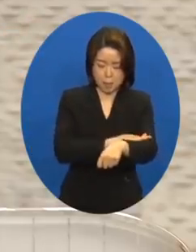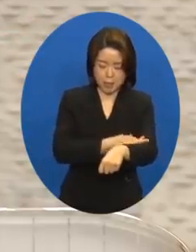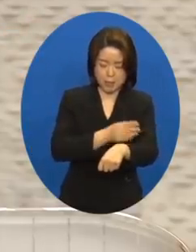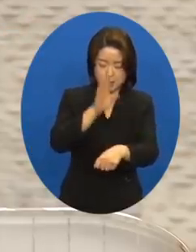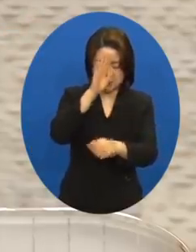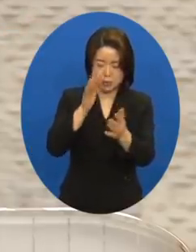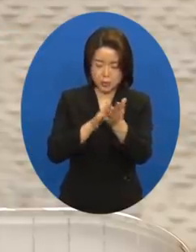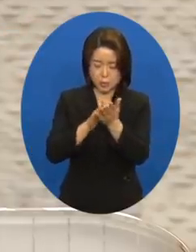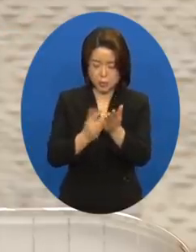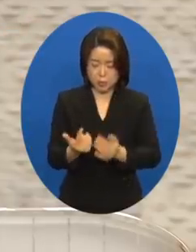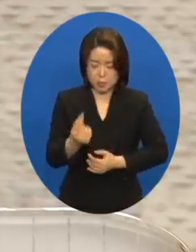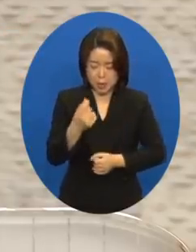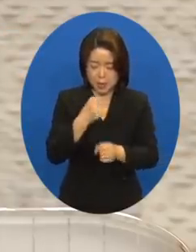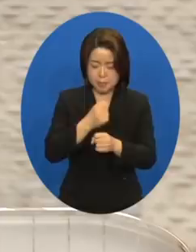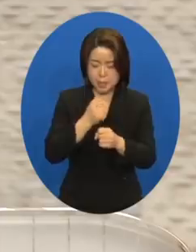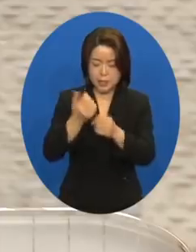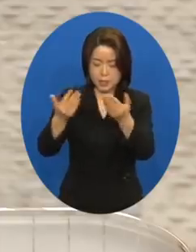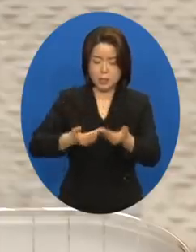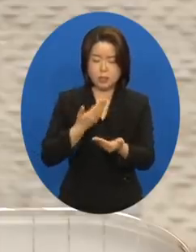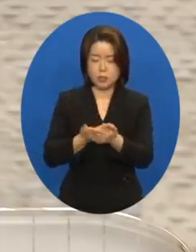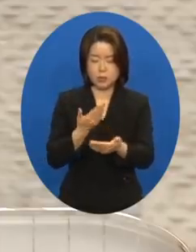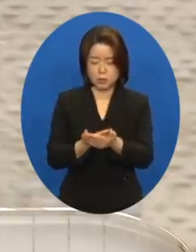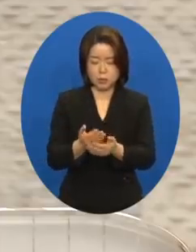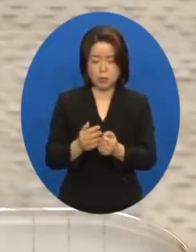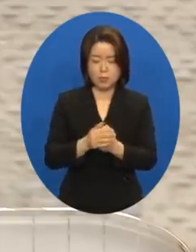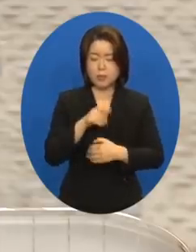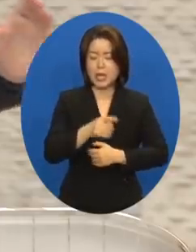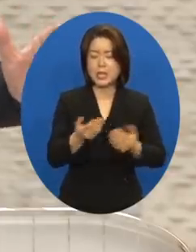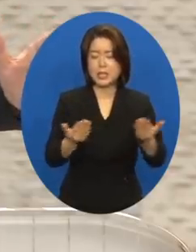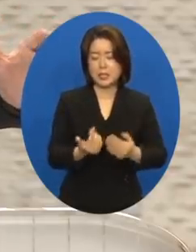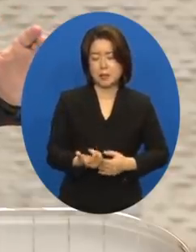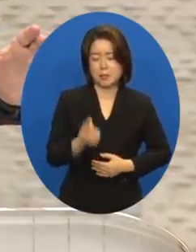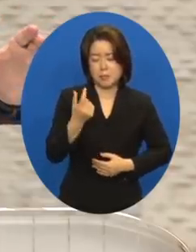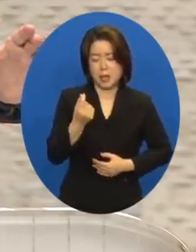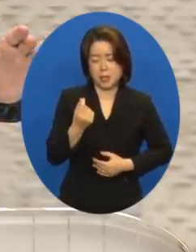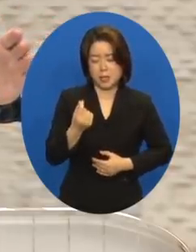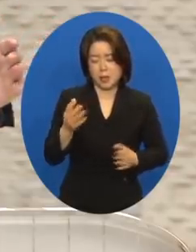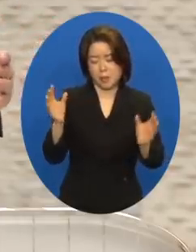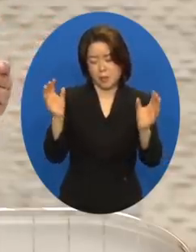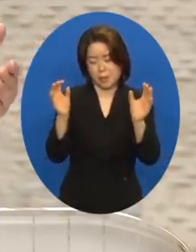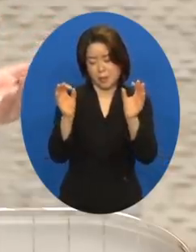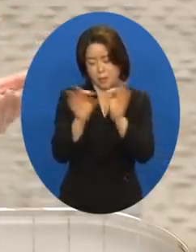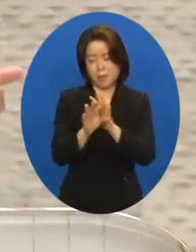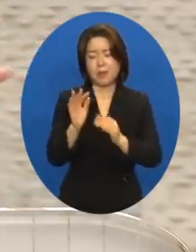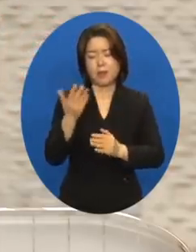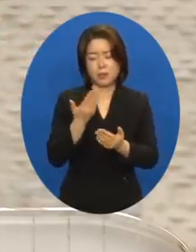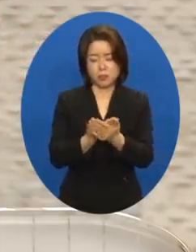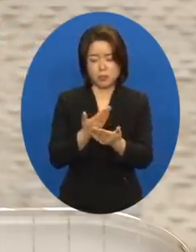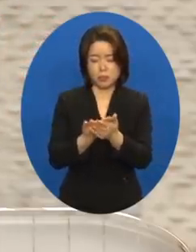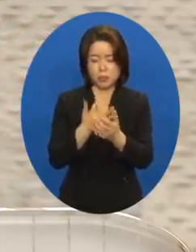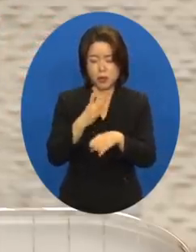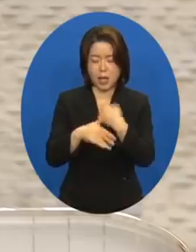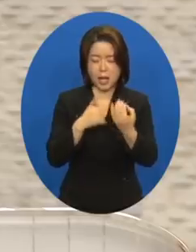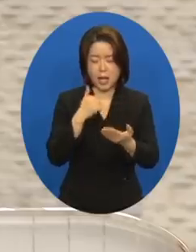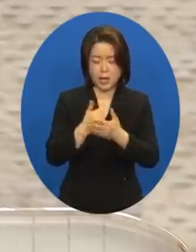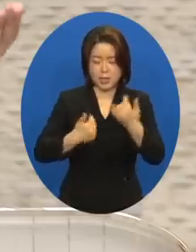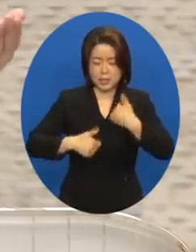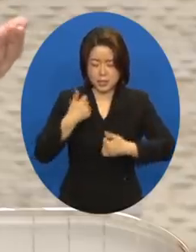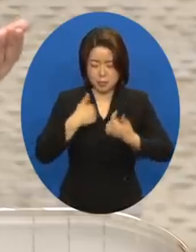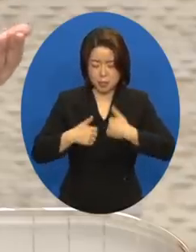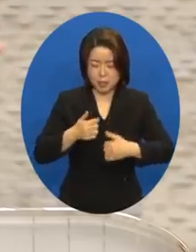가속기 개발 되게 하시고 하나님이 일이 속기 지나 가게 하시되 하나님의 기뻐하시는